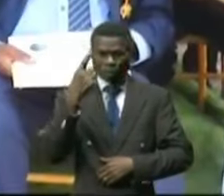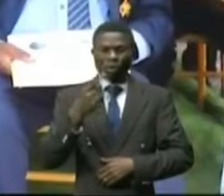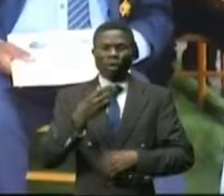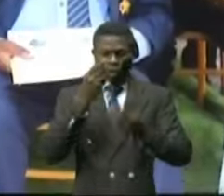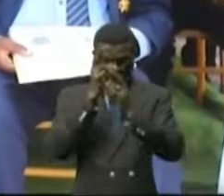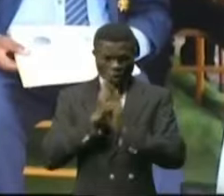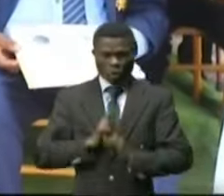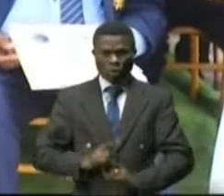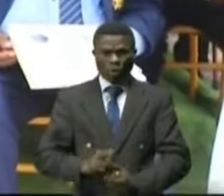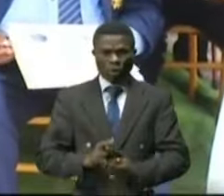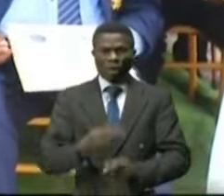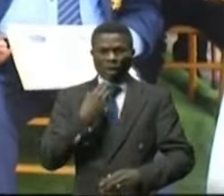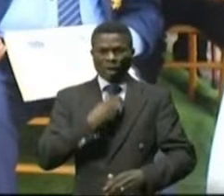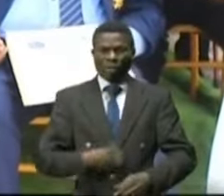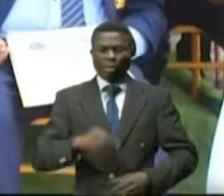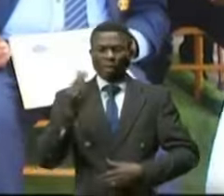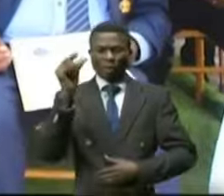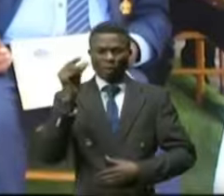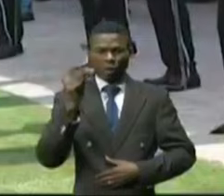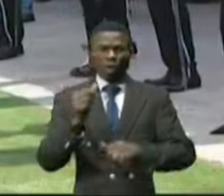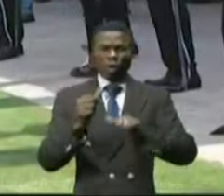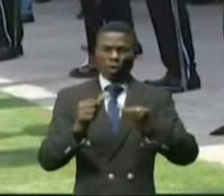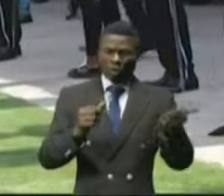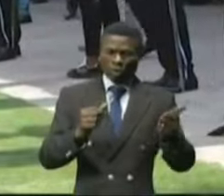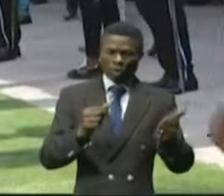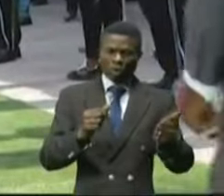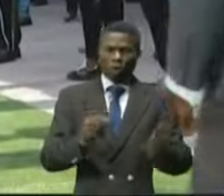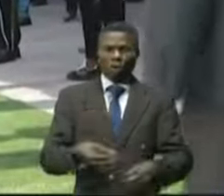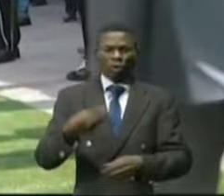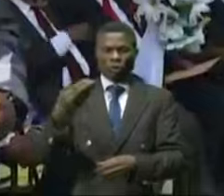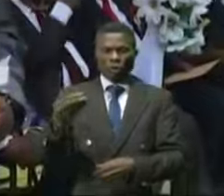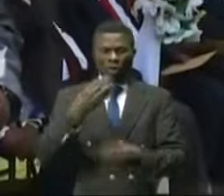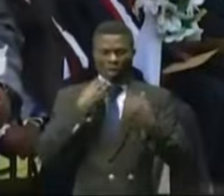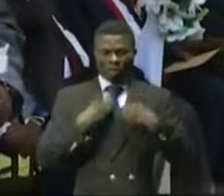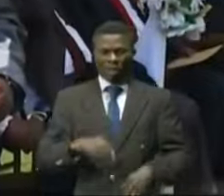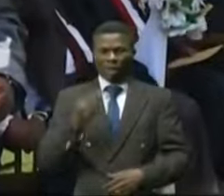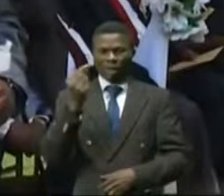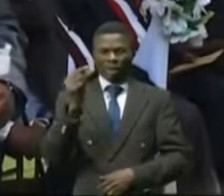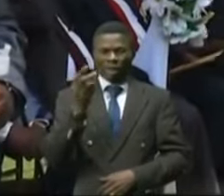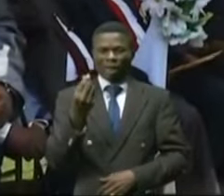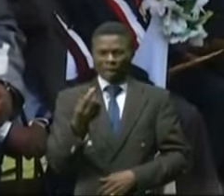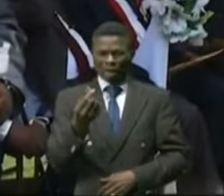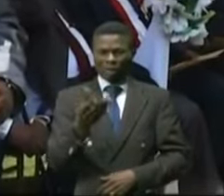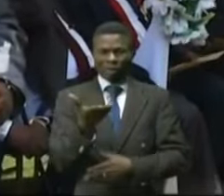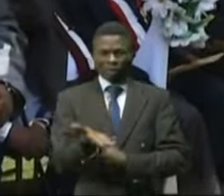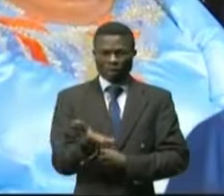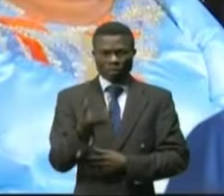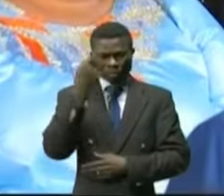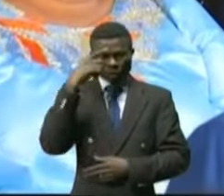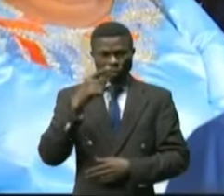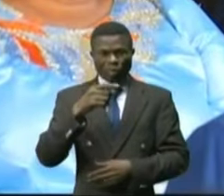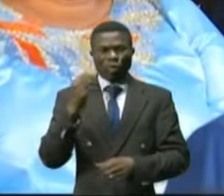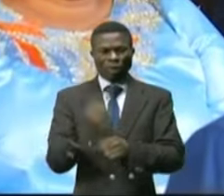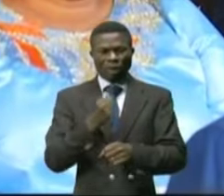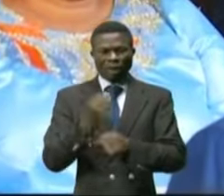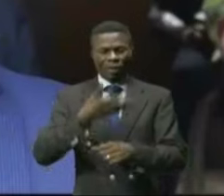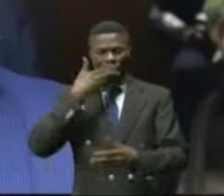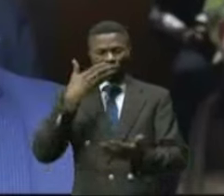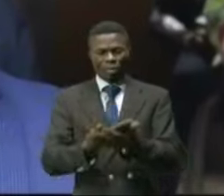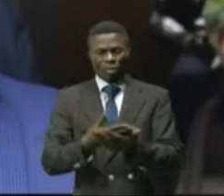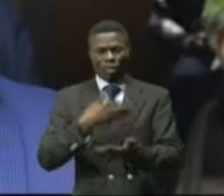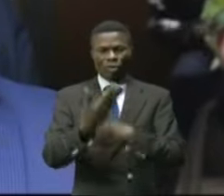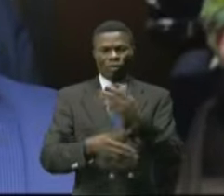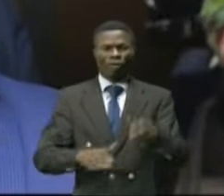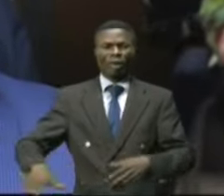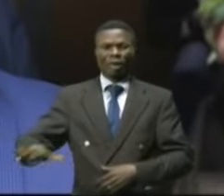posthume, qui est d'une médaille en or et qui, d'autre, d'une médaille en argent, toujours pour le bon et loyal service rendu à la